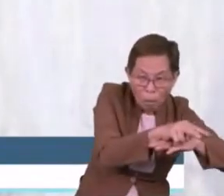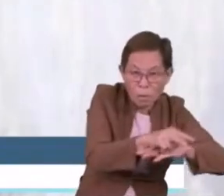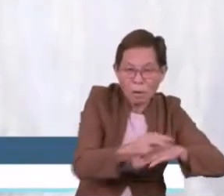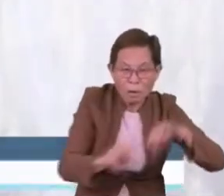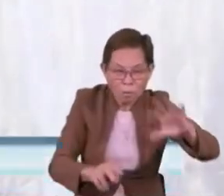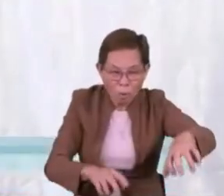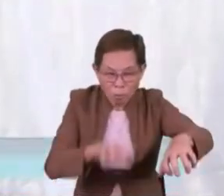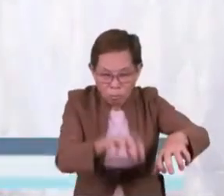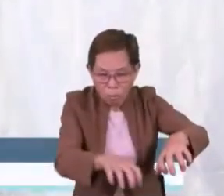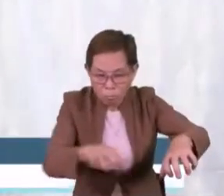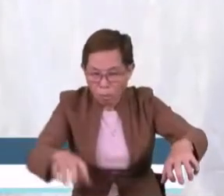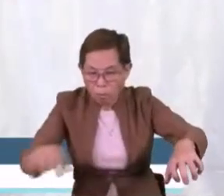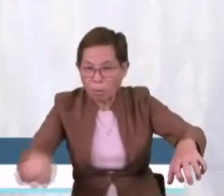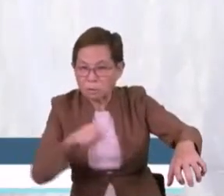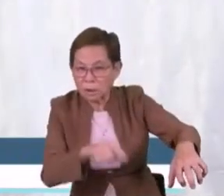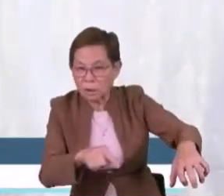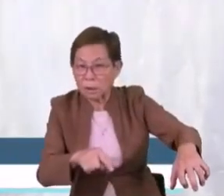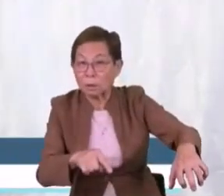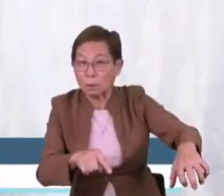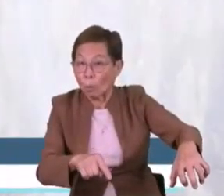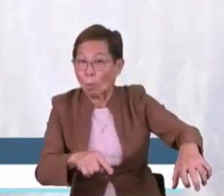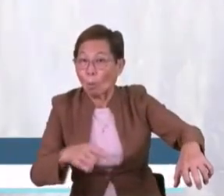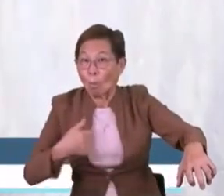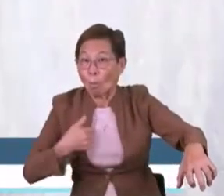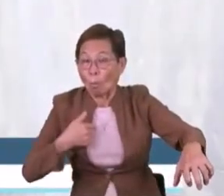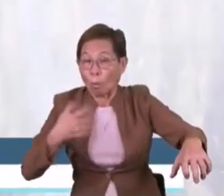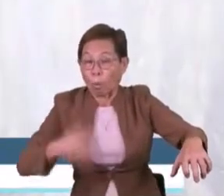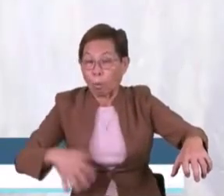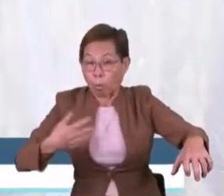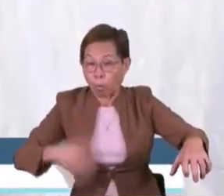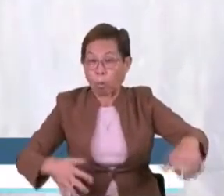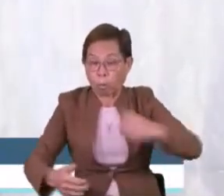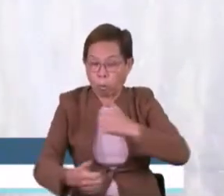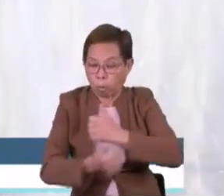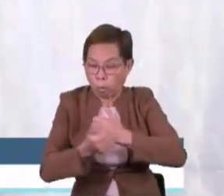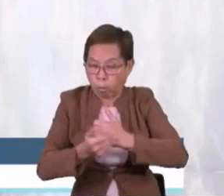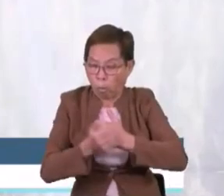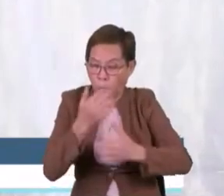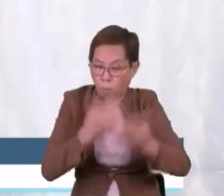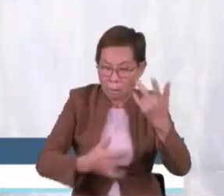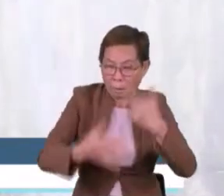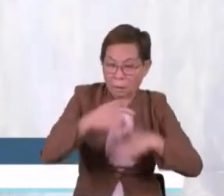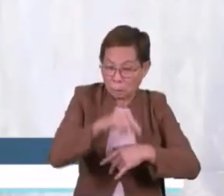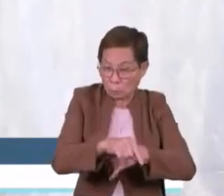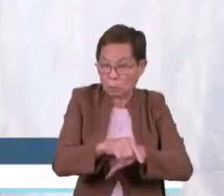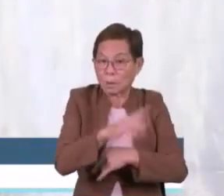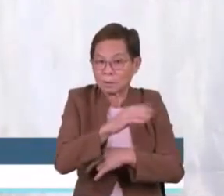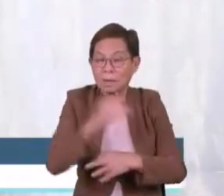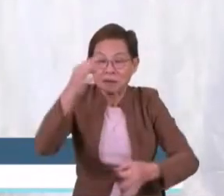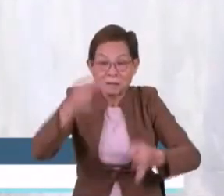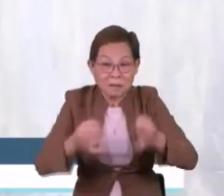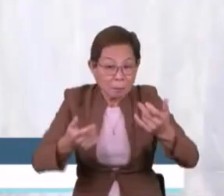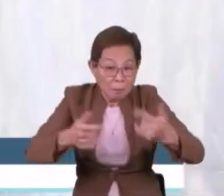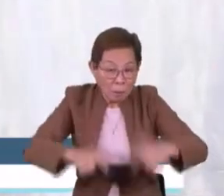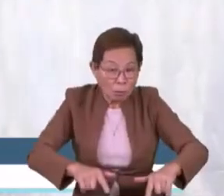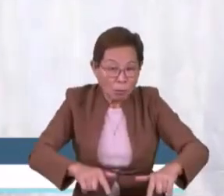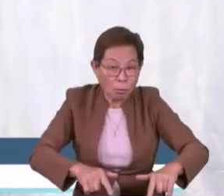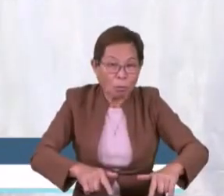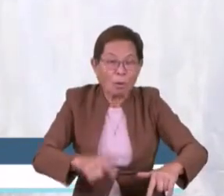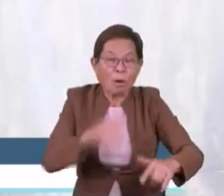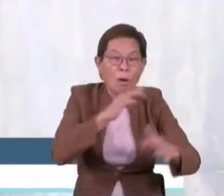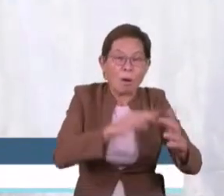kawasan-kawasan yang dikatakan sebagai hotspot ataupun kawasan-kawasan yang mudah terbakar tadi. Dan sekiranya berlaku